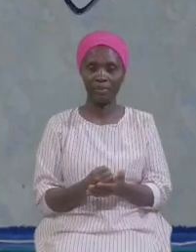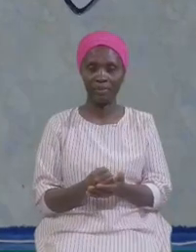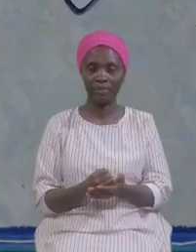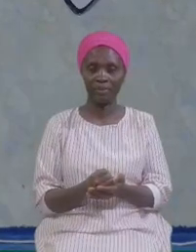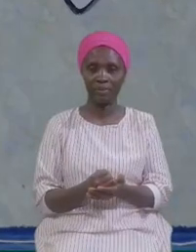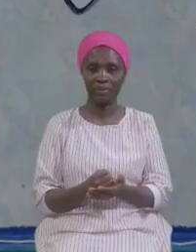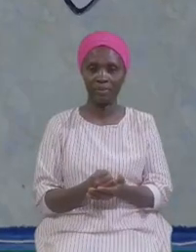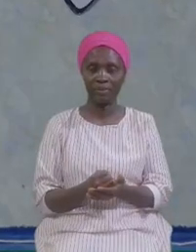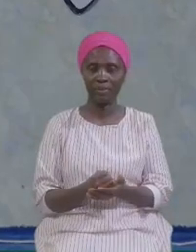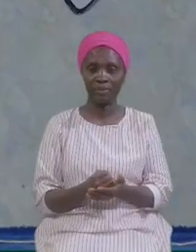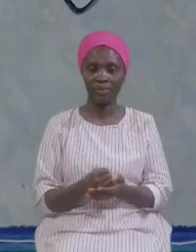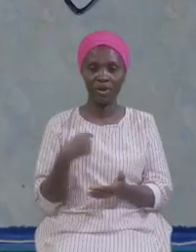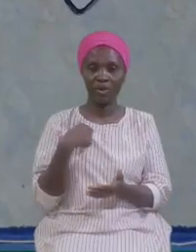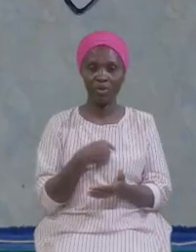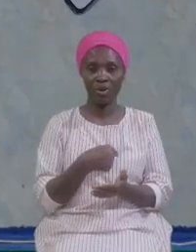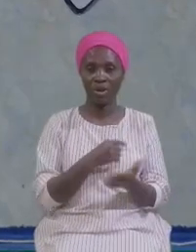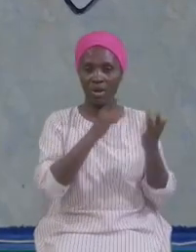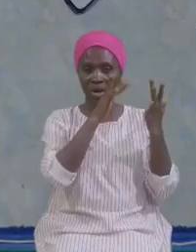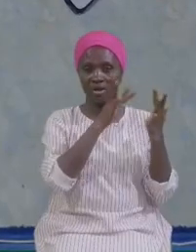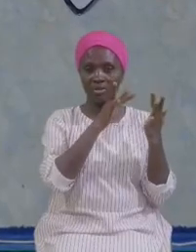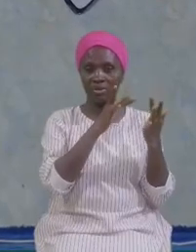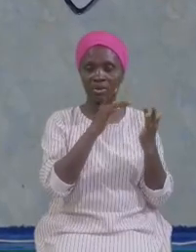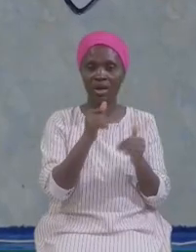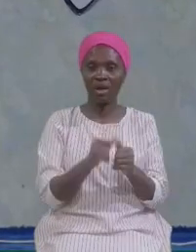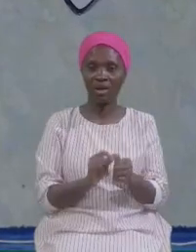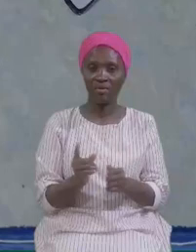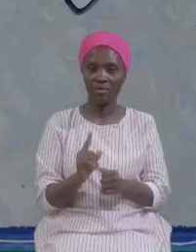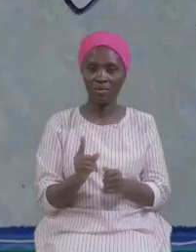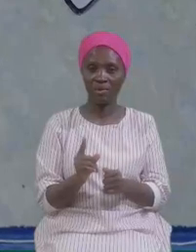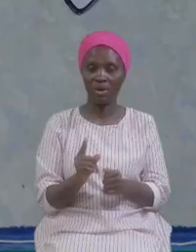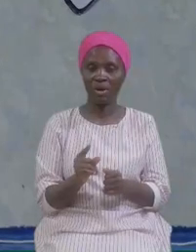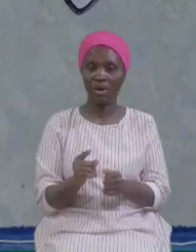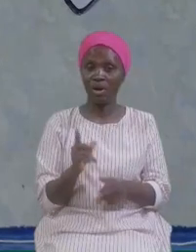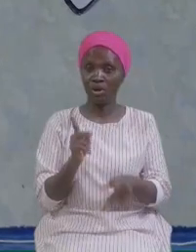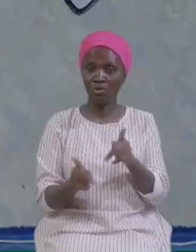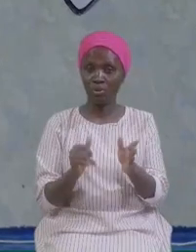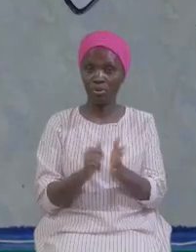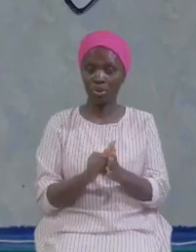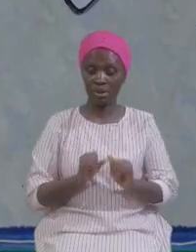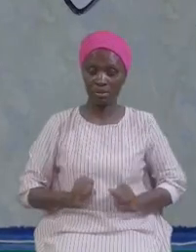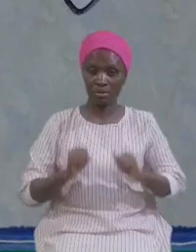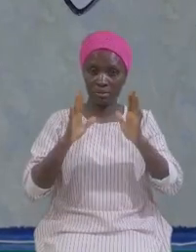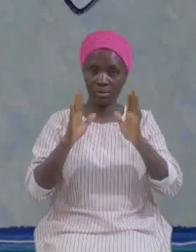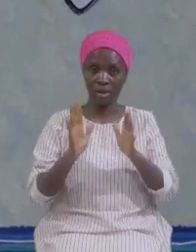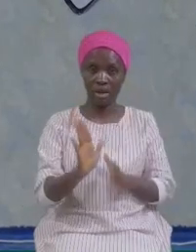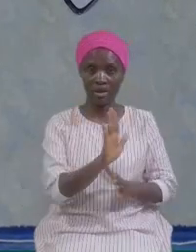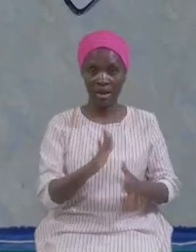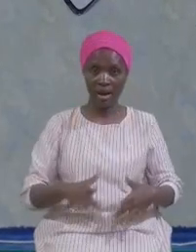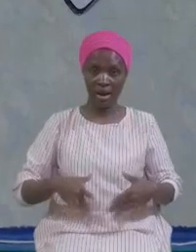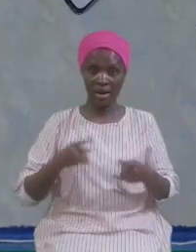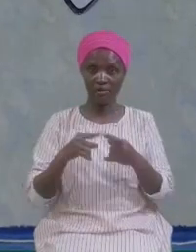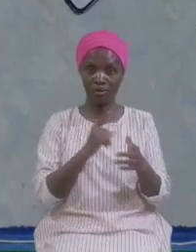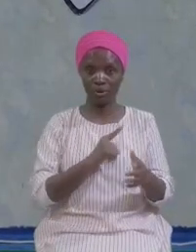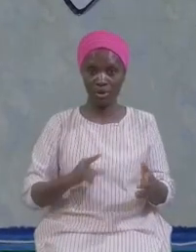soigneusement. Et cela nous aidera à rester en contact avec vous et à vous aider